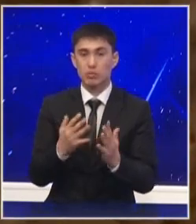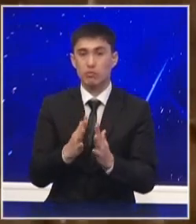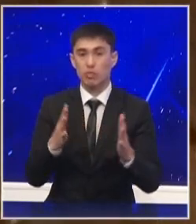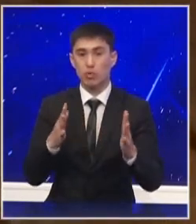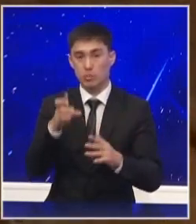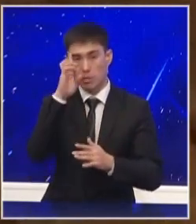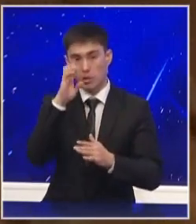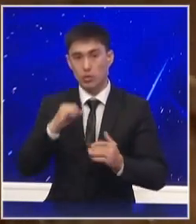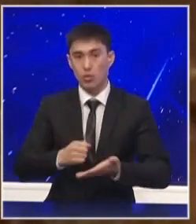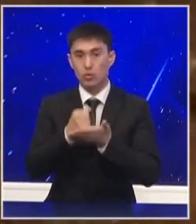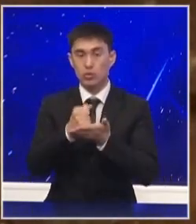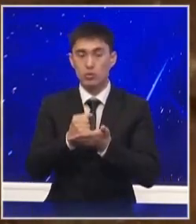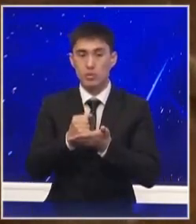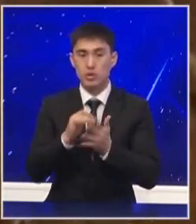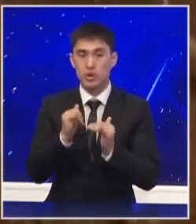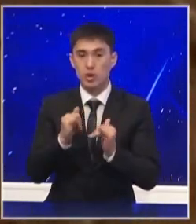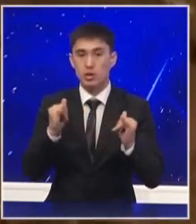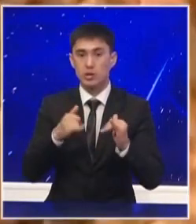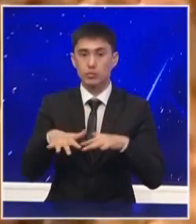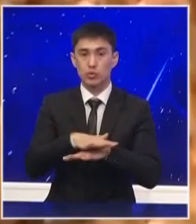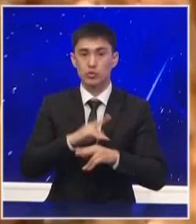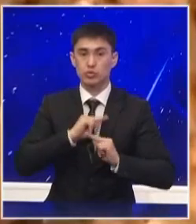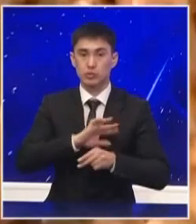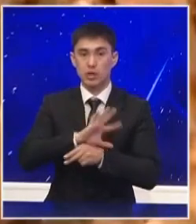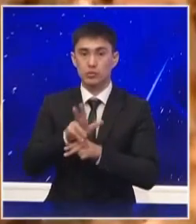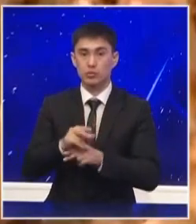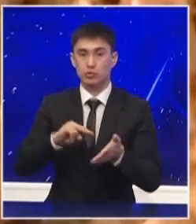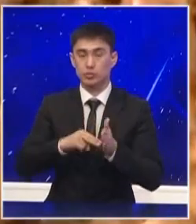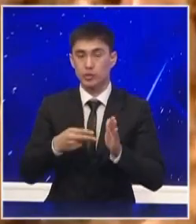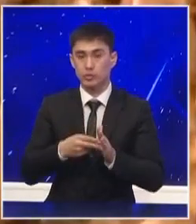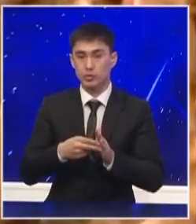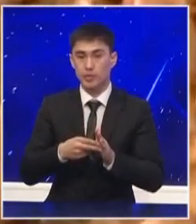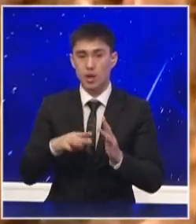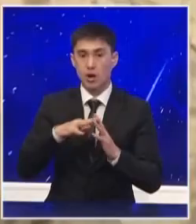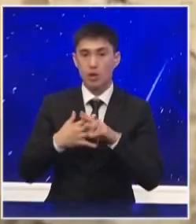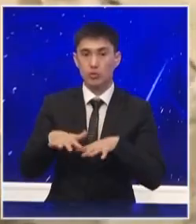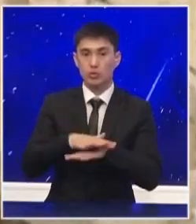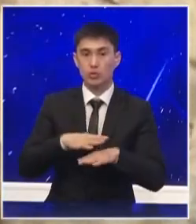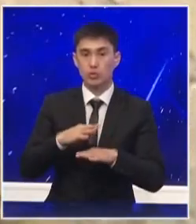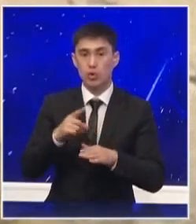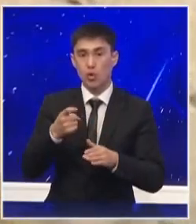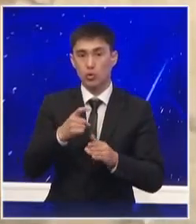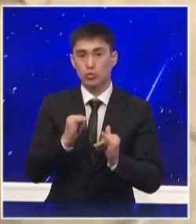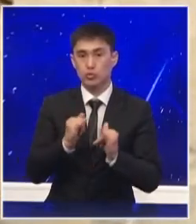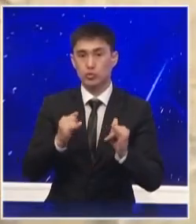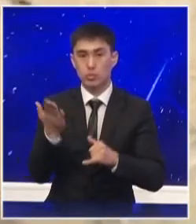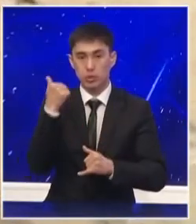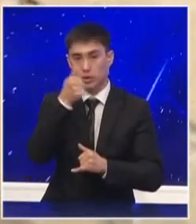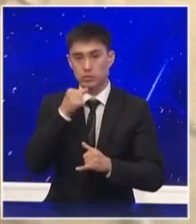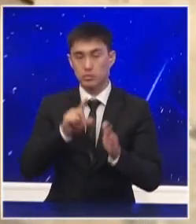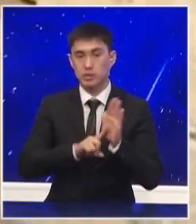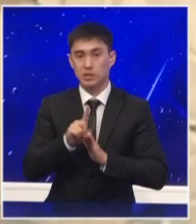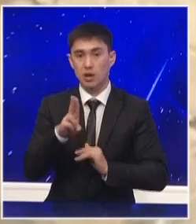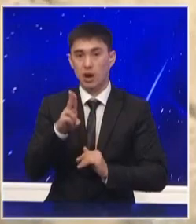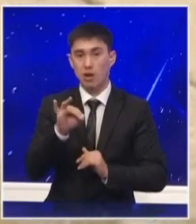ол мемлекет қолдауымен өндірісті кеңейтіп, тұрғындарды жұмыспен қамтуды жоспарлап отыр. Ауыл тұрғыны қызылқұрт өсіруді былтыр бастапты. Калифорниялық